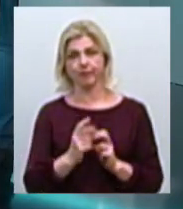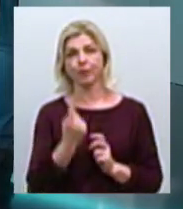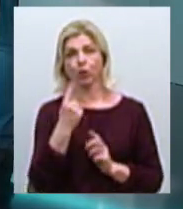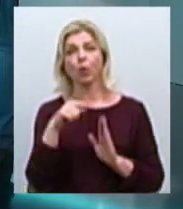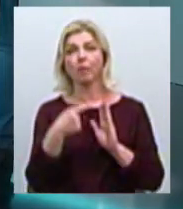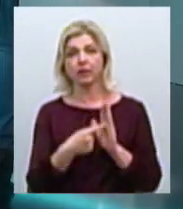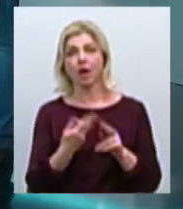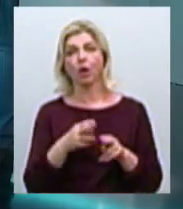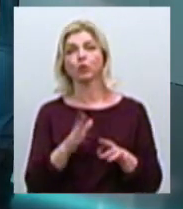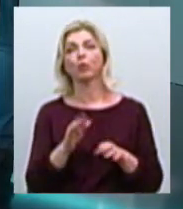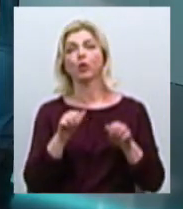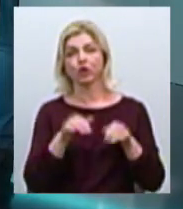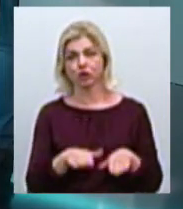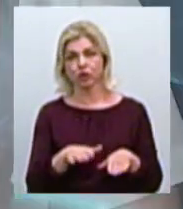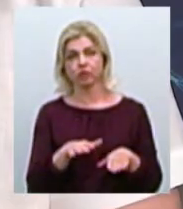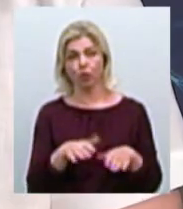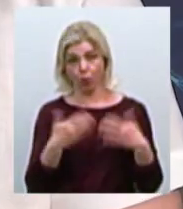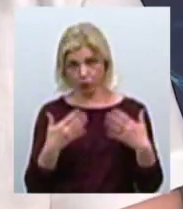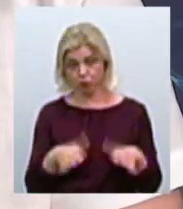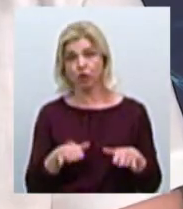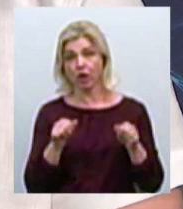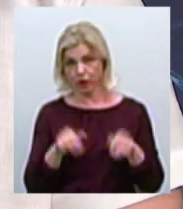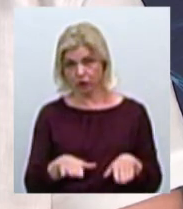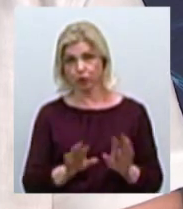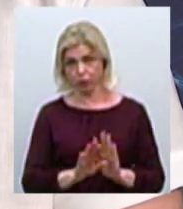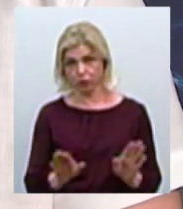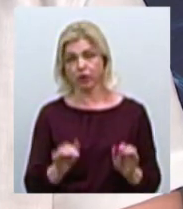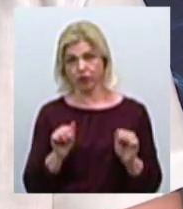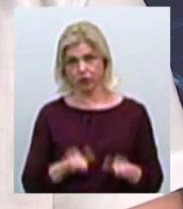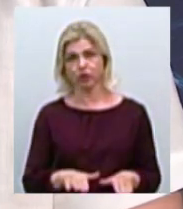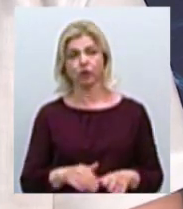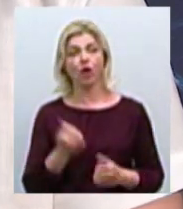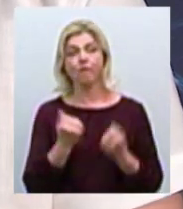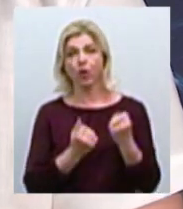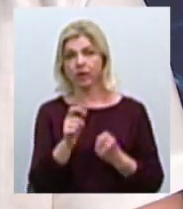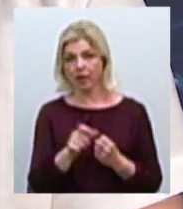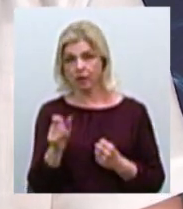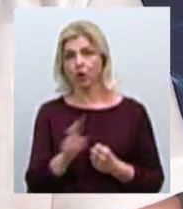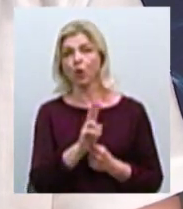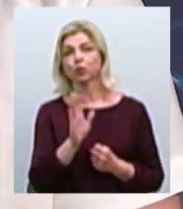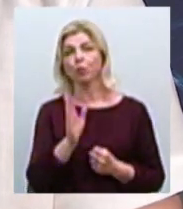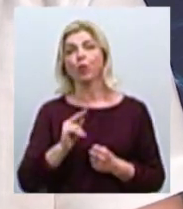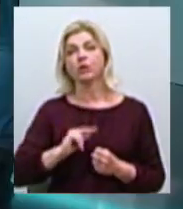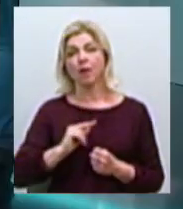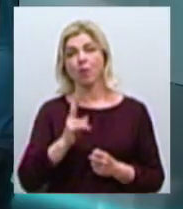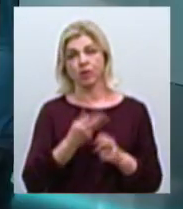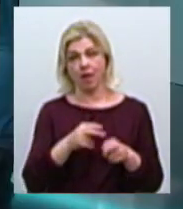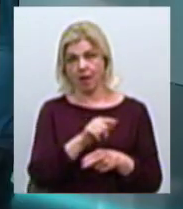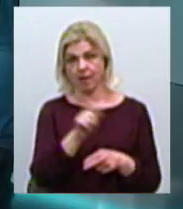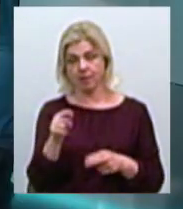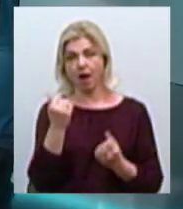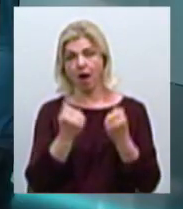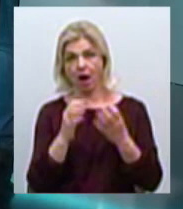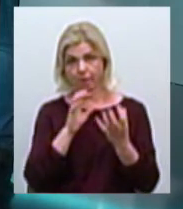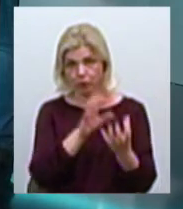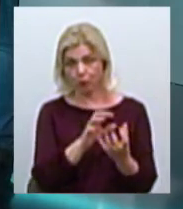буде вирішуватися протягом... Ні, воно вже рішено. Воно вже рішено. Тобто водителі, які будуть працювати на ці автобуси, у нас вже є